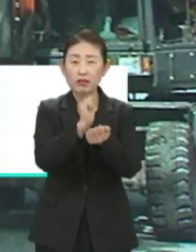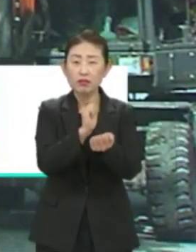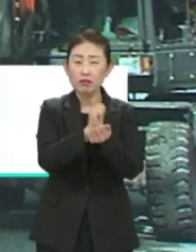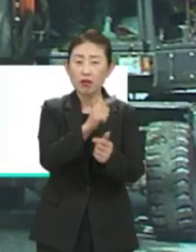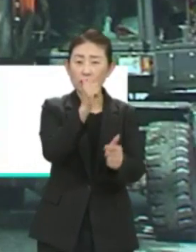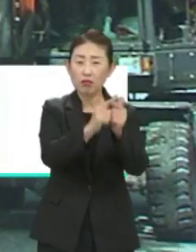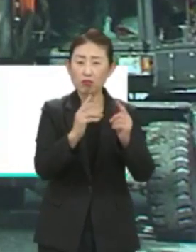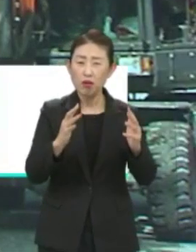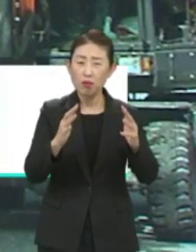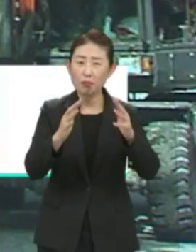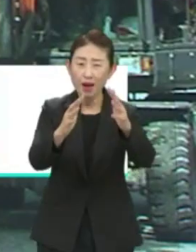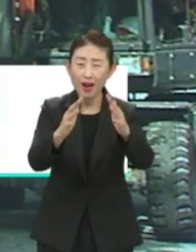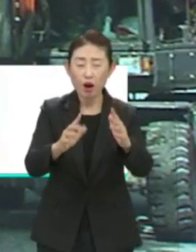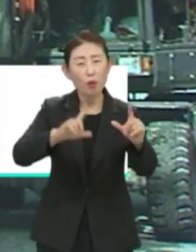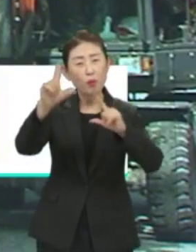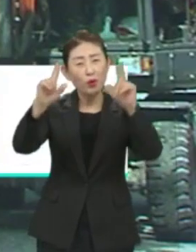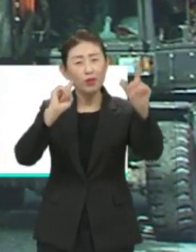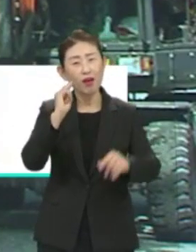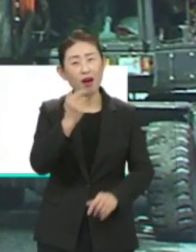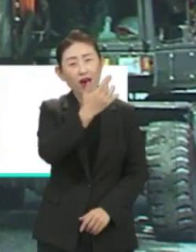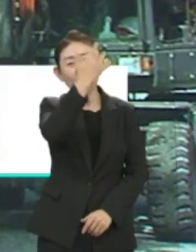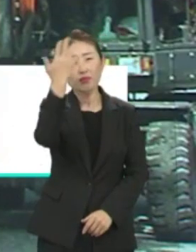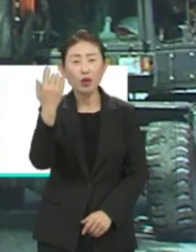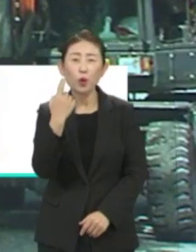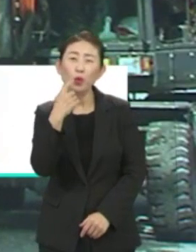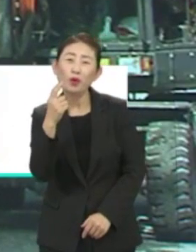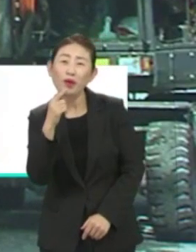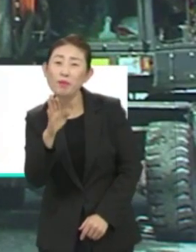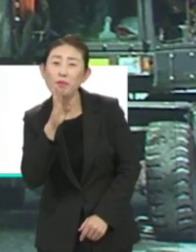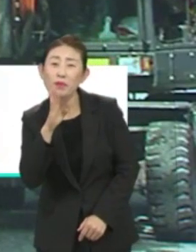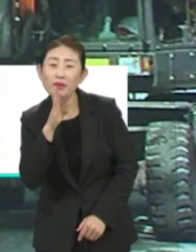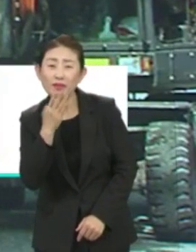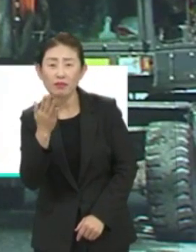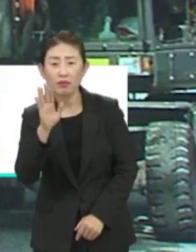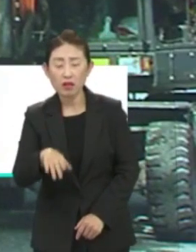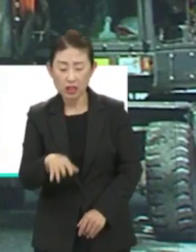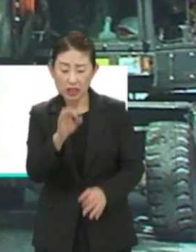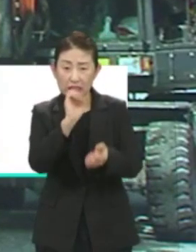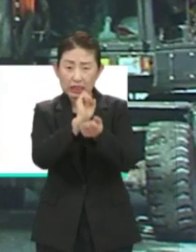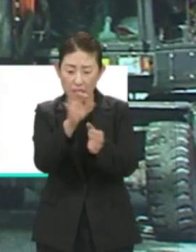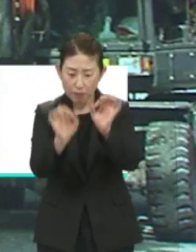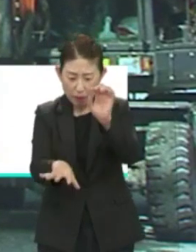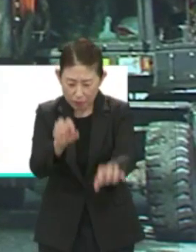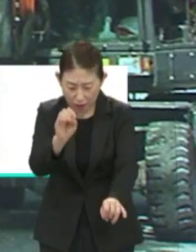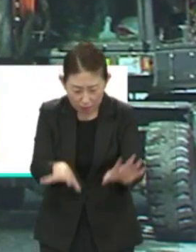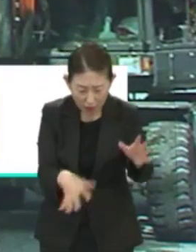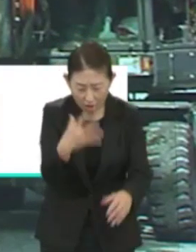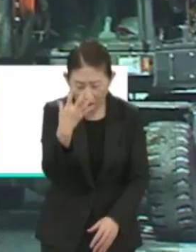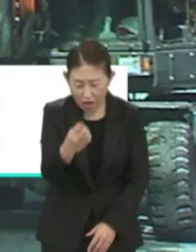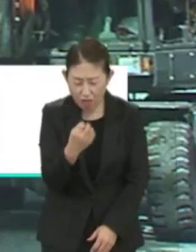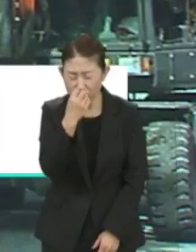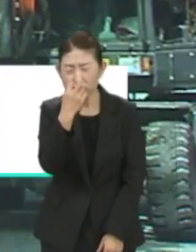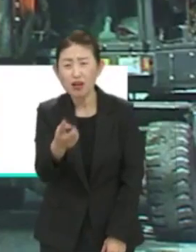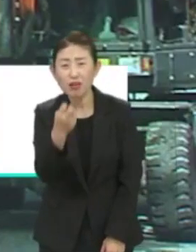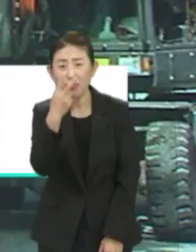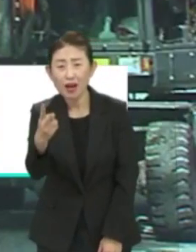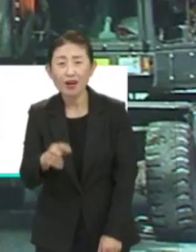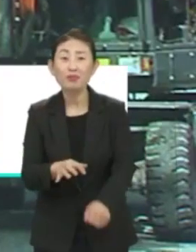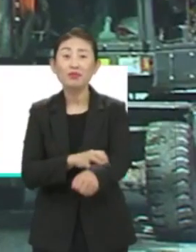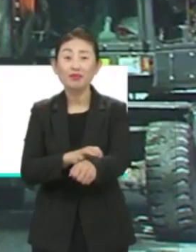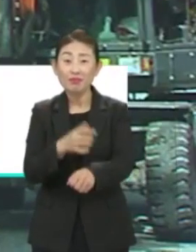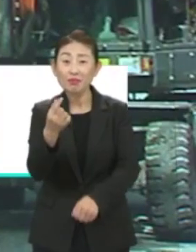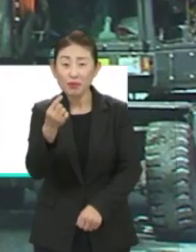가을철 은행나무에선 아름다운 단풍을 볼 수 있지만 길가에 떨어진 은행 열매 때문에 악취로 불편을 겪으신 적 한 번쯤 있으실